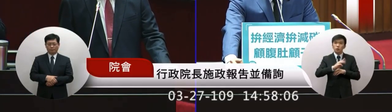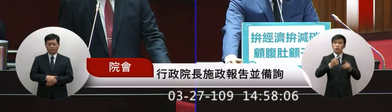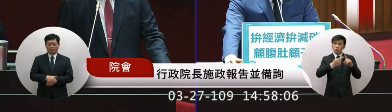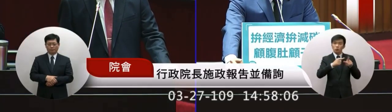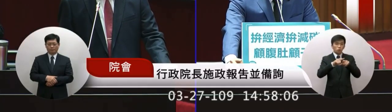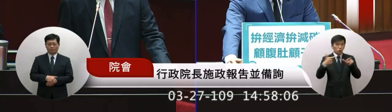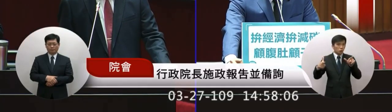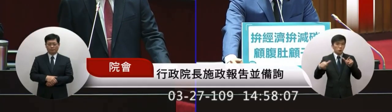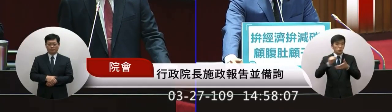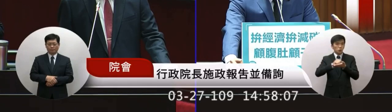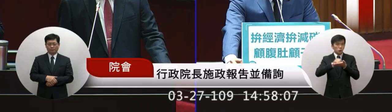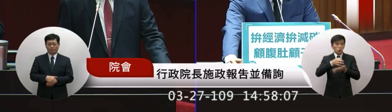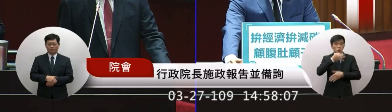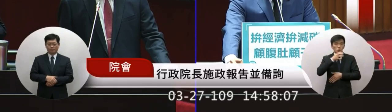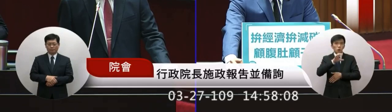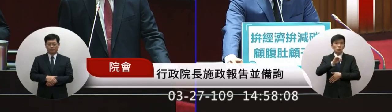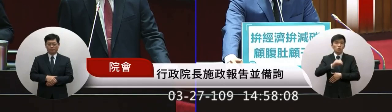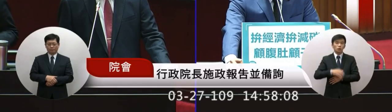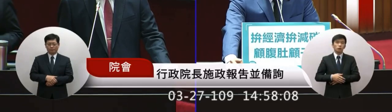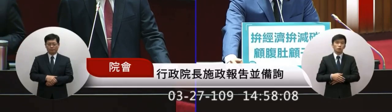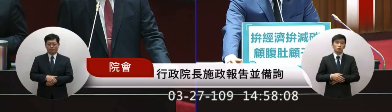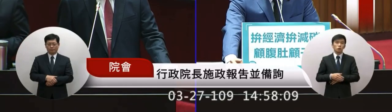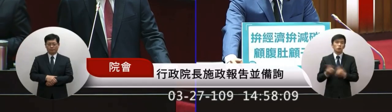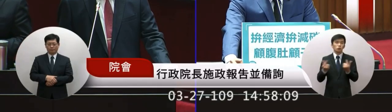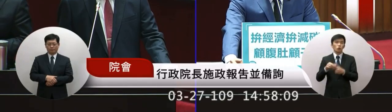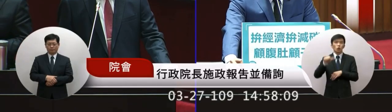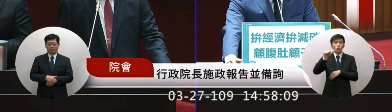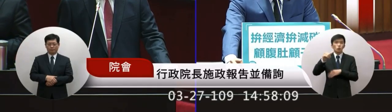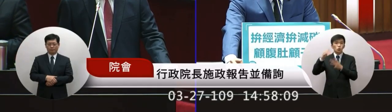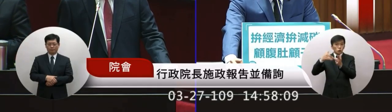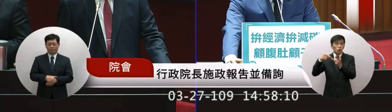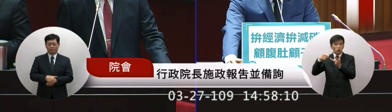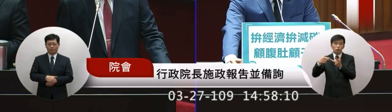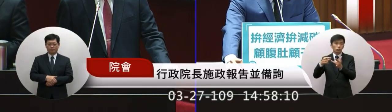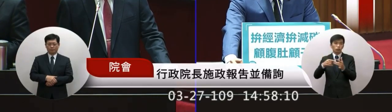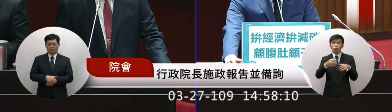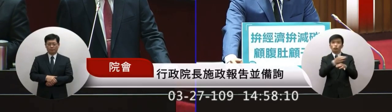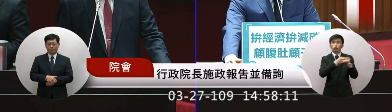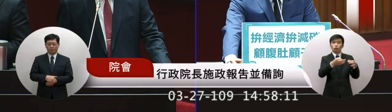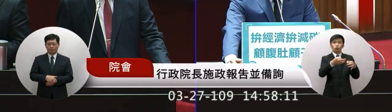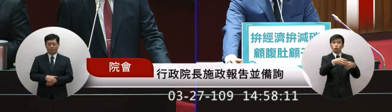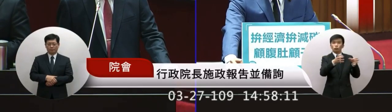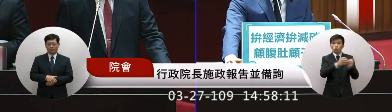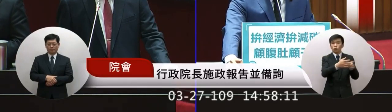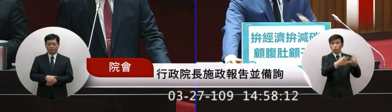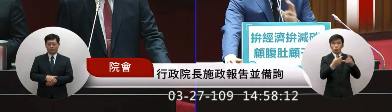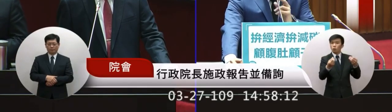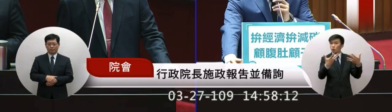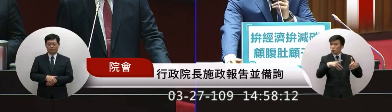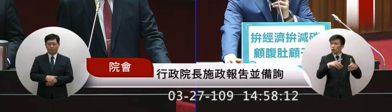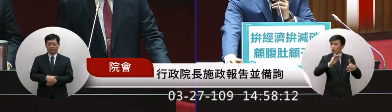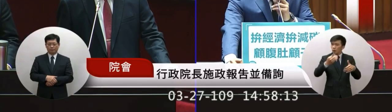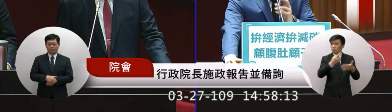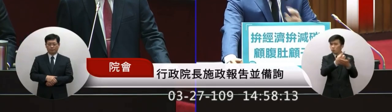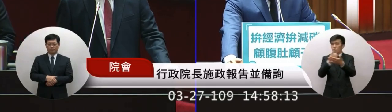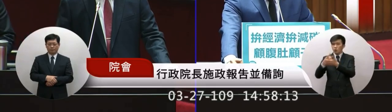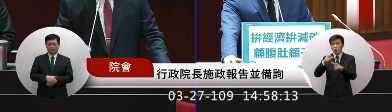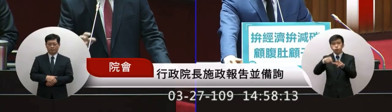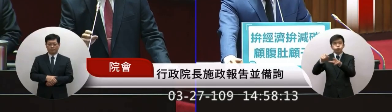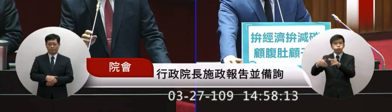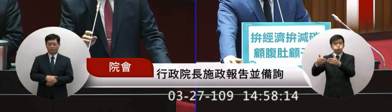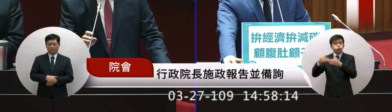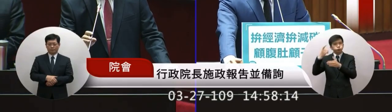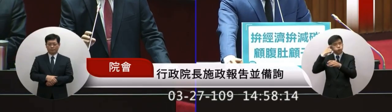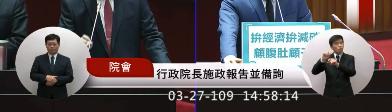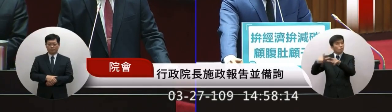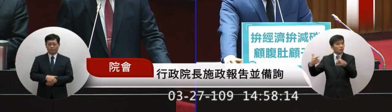讲，五缺的部分，让经济部这边一直回应我们说没有问题。但是我认为这个是不同产业的需求，它有不同的看法。哦，所以这